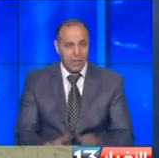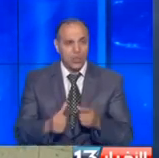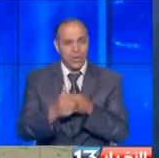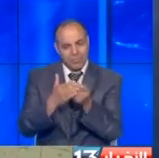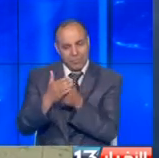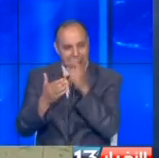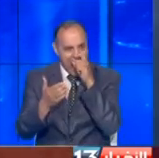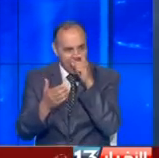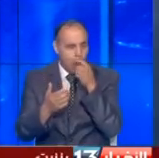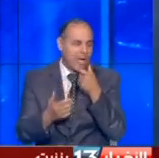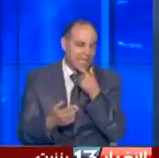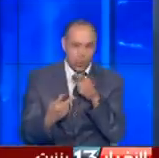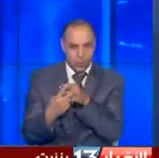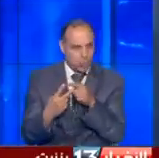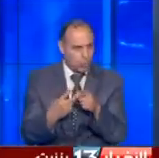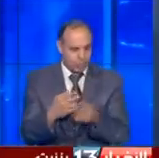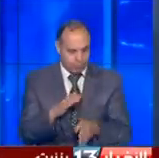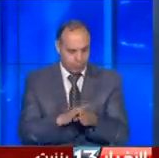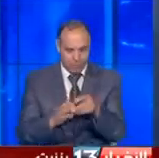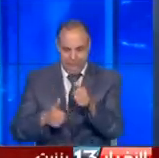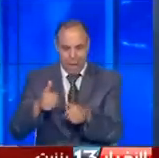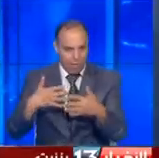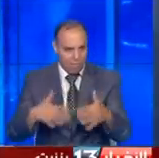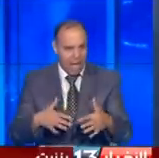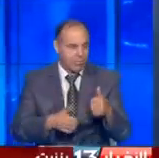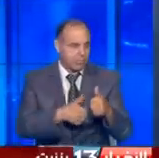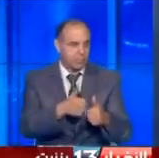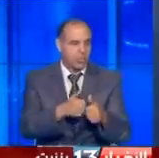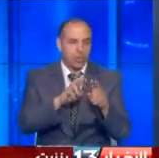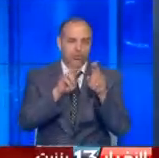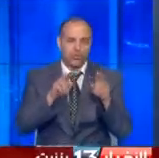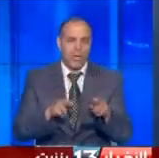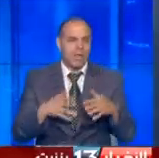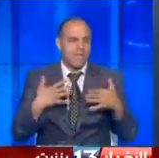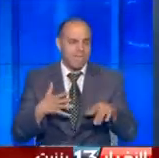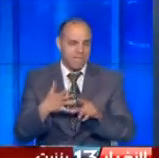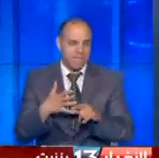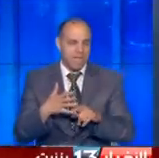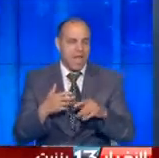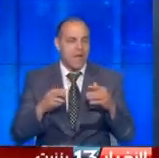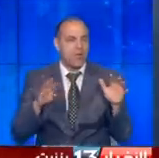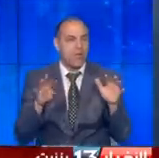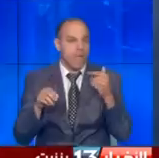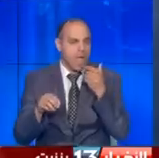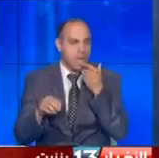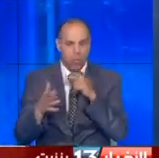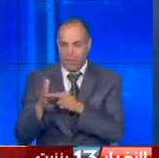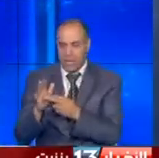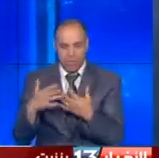الإنشاء العربي والإنجليزية انطلق إجراء أولى اختبارات شهادة ختم التعليم الأساسي العام